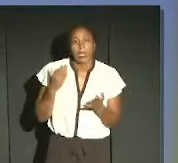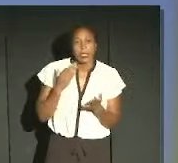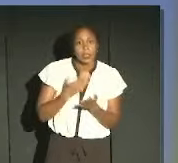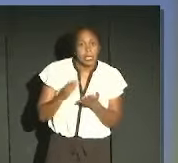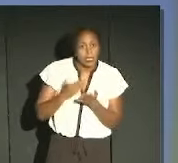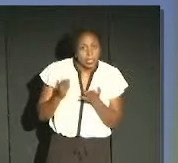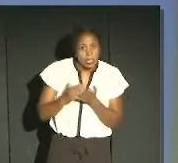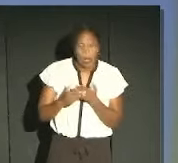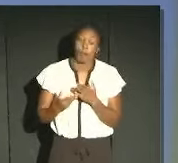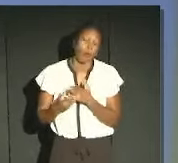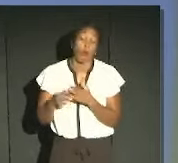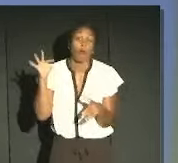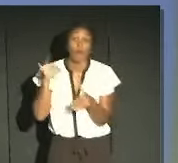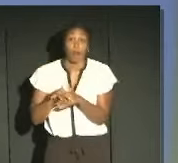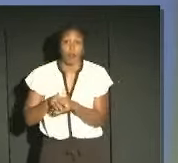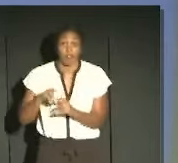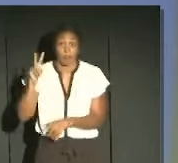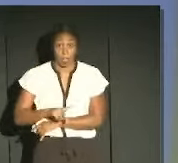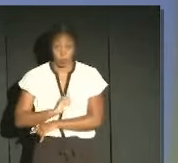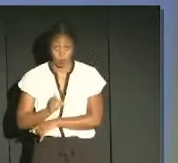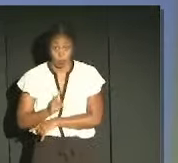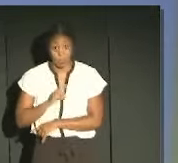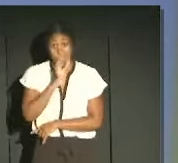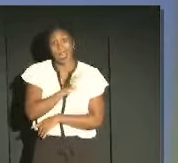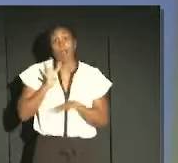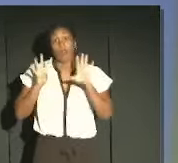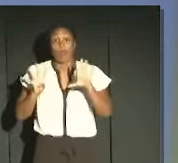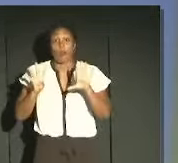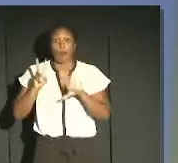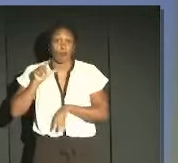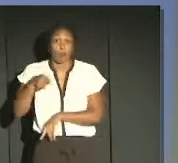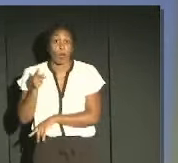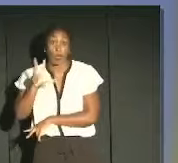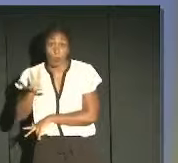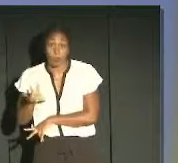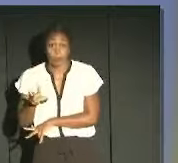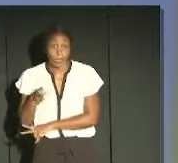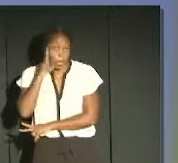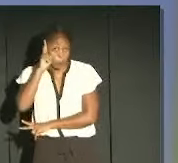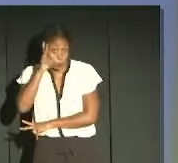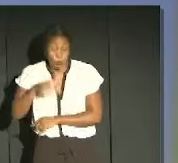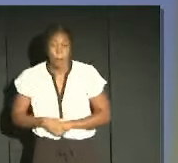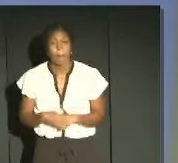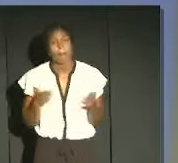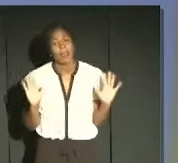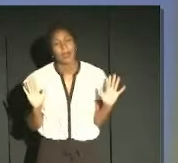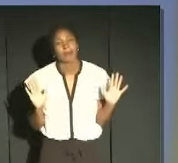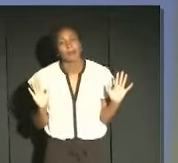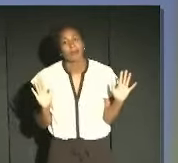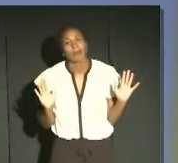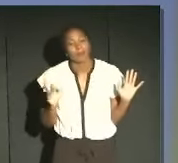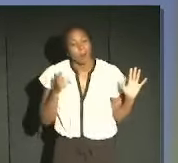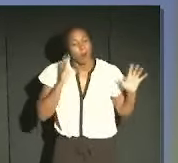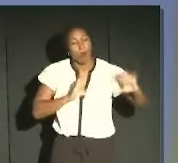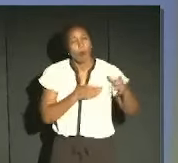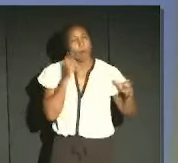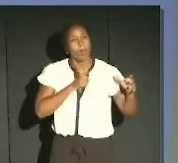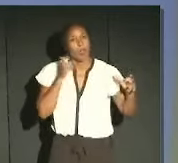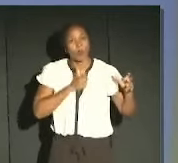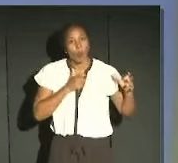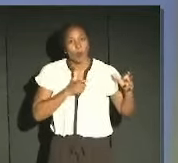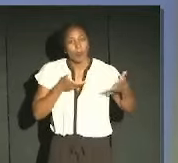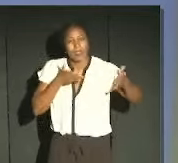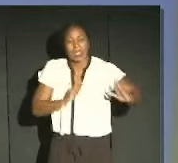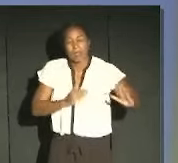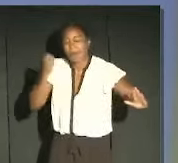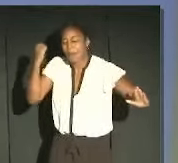voté passé par 493 comme ils font avec la brutalité habituelle mais ils ont décidé de la pire cure d'austérité qu' a